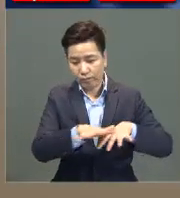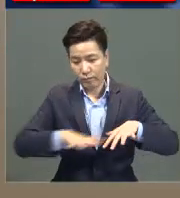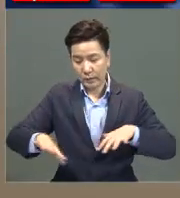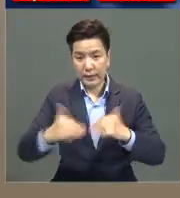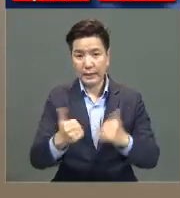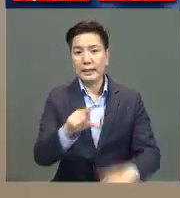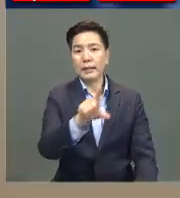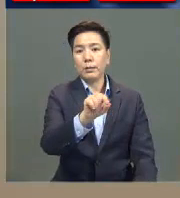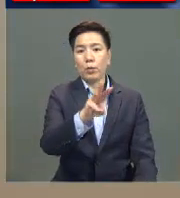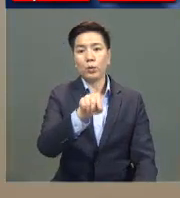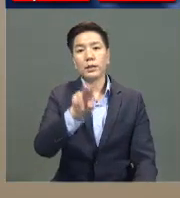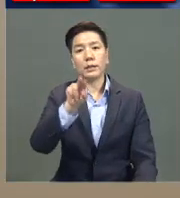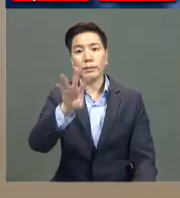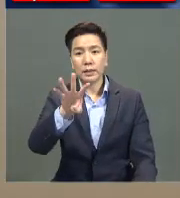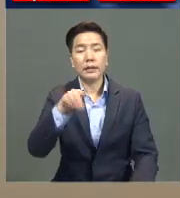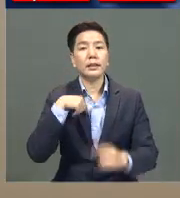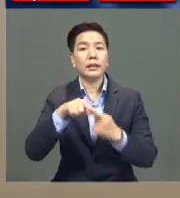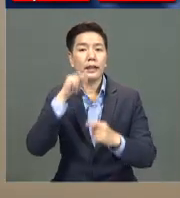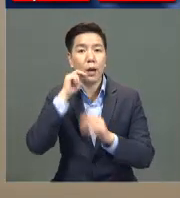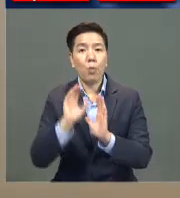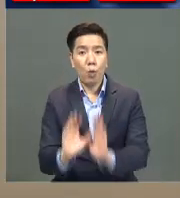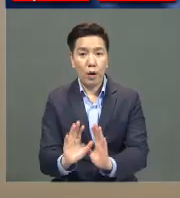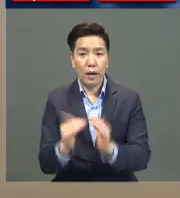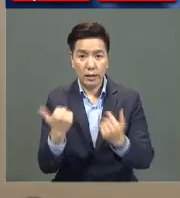ล้านลูกบาศก์เมตรและก็คาดว่าน่าจะมีน้ำที่ยังตกค้างตามพื้นที่ต่างๆจะไหลลงมาเติมในกว๊านพะเยาอีกนะครับด้านของผู้อำนวยการโครงการชลประทานพะเยาคุณปาโมกข์ปิงเมืองก็บอกว่าฝนที่ตกลงมาแบบนี้ครับจะสามารถผ่อนคลายภาวะวิกฤตเรื่องของน้ำแล้งของการพะเยาได้พอสมควรนะครับโดยขณะนี้ปริมาณน้ำในก่อนพะเยาคิดเป็นร้อยละ26.3 4